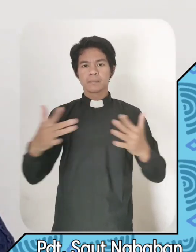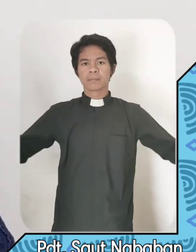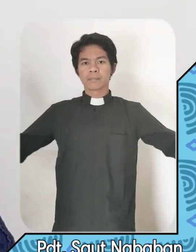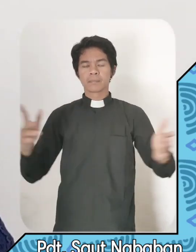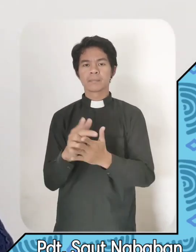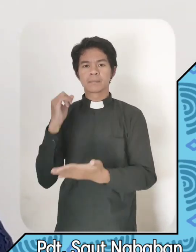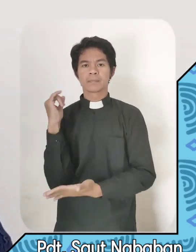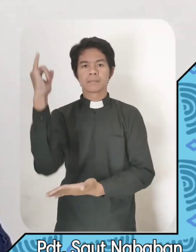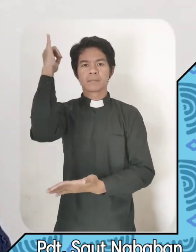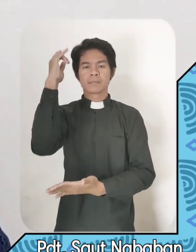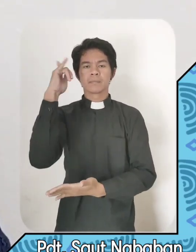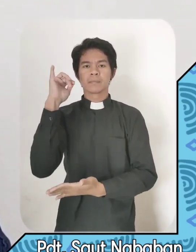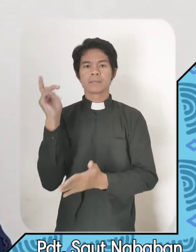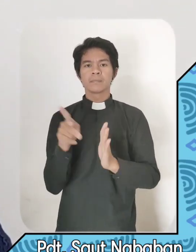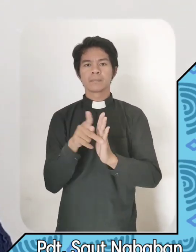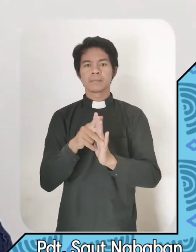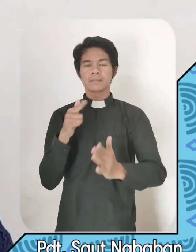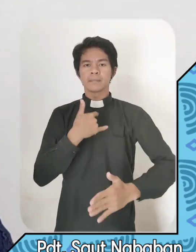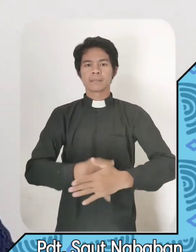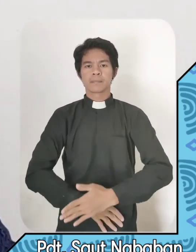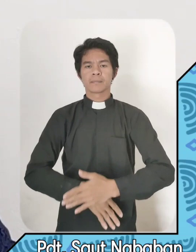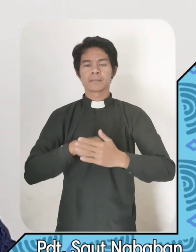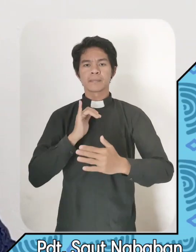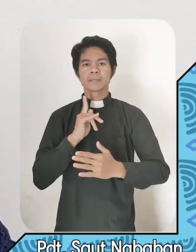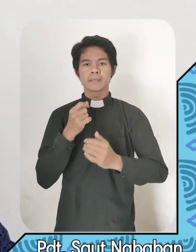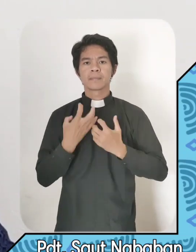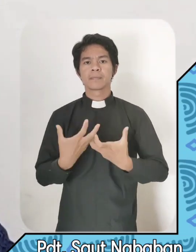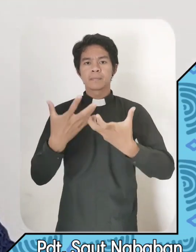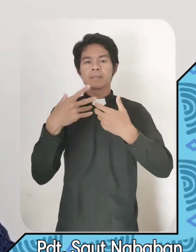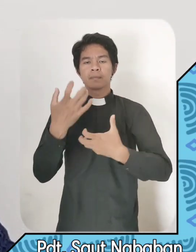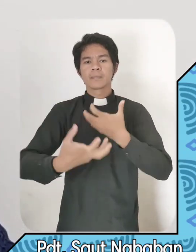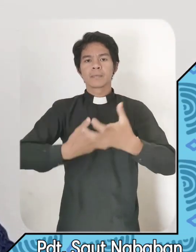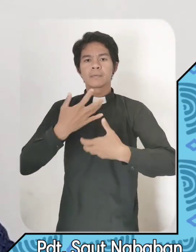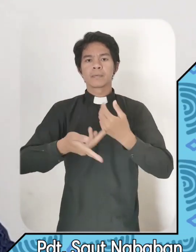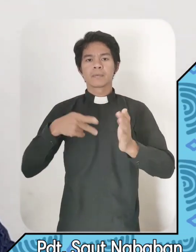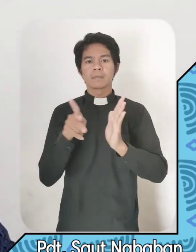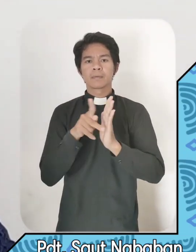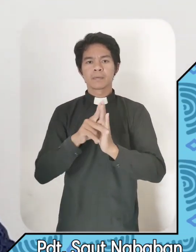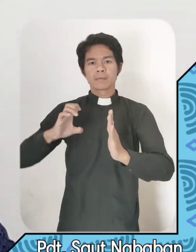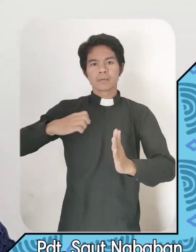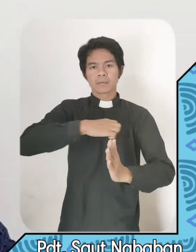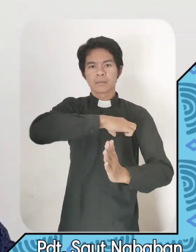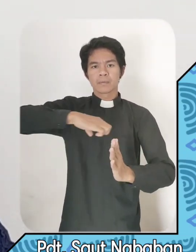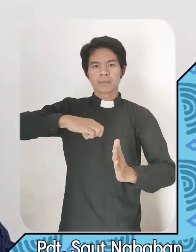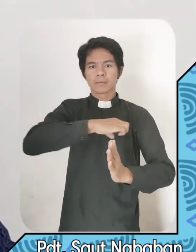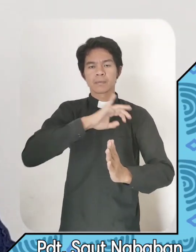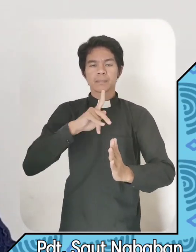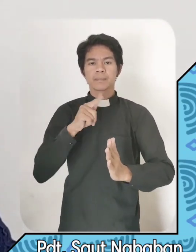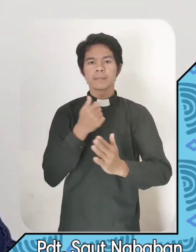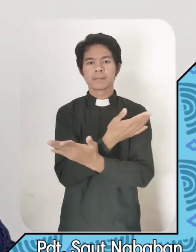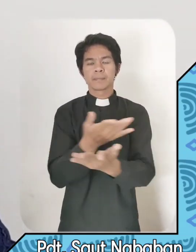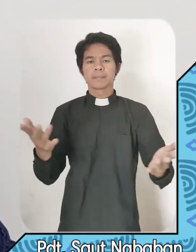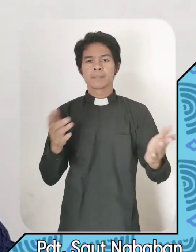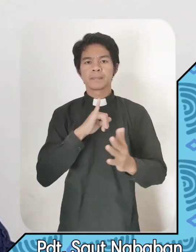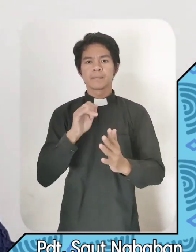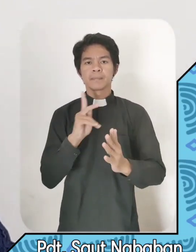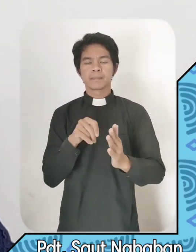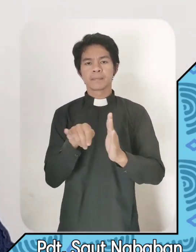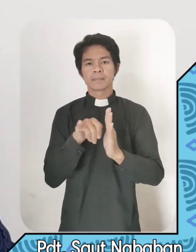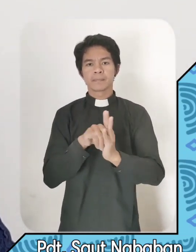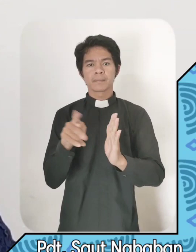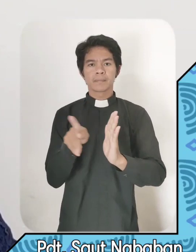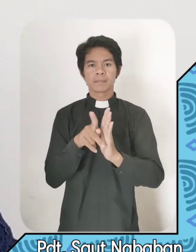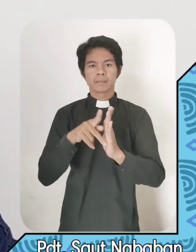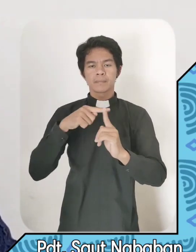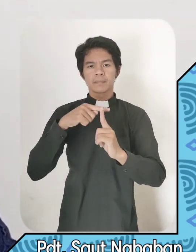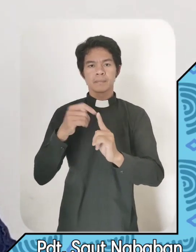Yesus mengalahkan kematian untuk memberikan kehidupan kekal bagi kita semua. Setelah